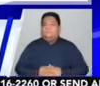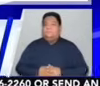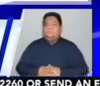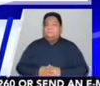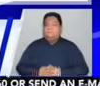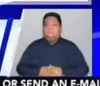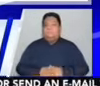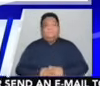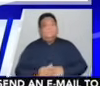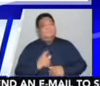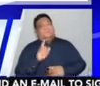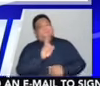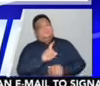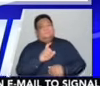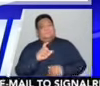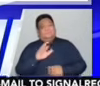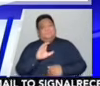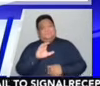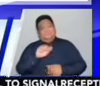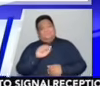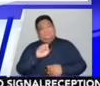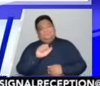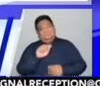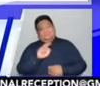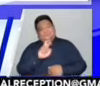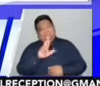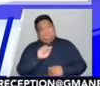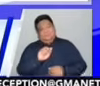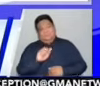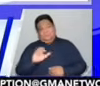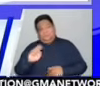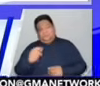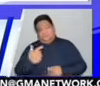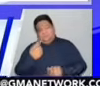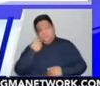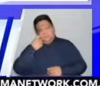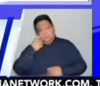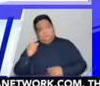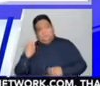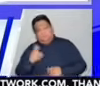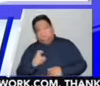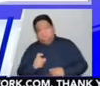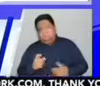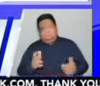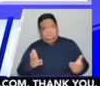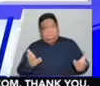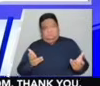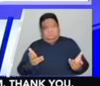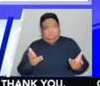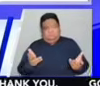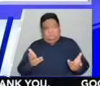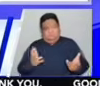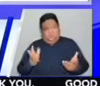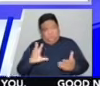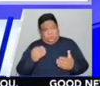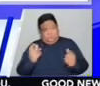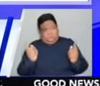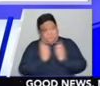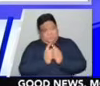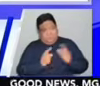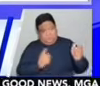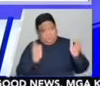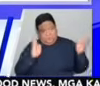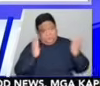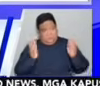ni senator Risa um kailan nakilala mo lang siya sa Malaysia OP hindi mo siya dito nakilala sa